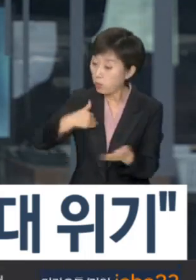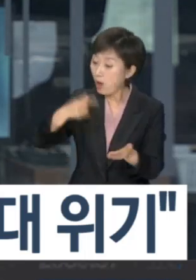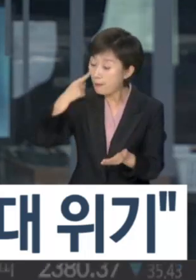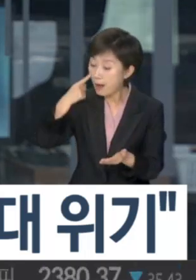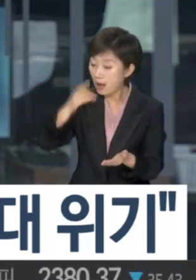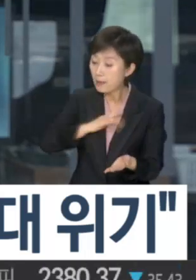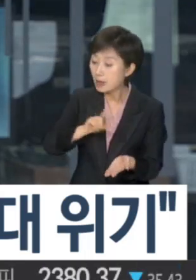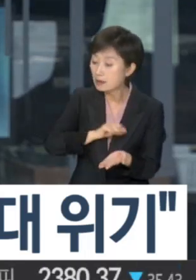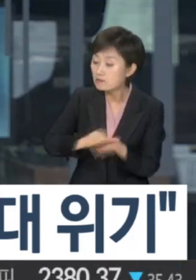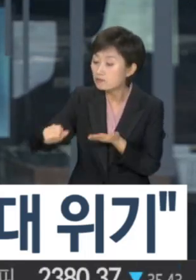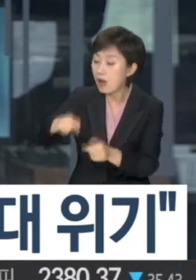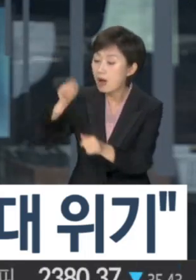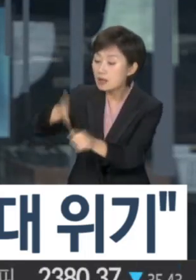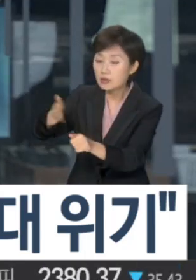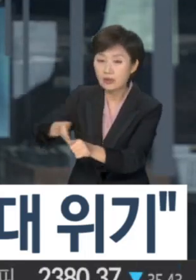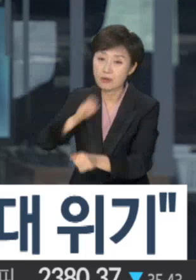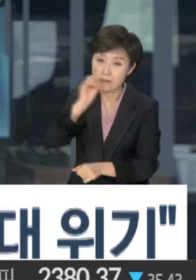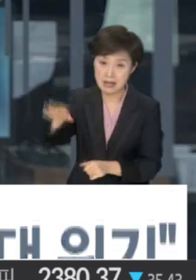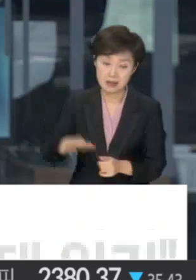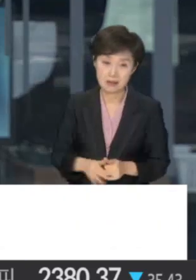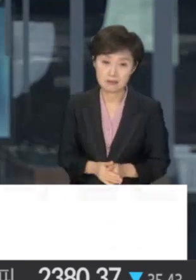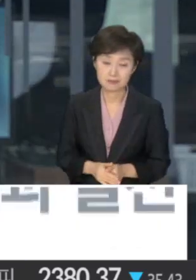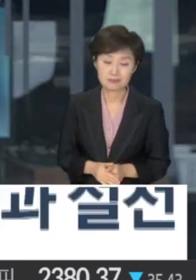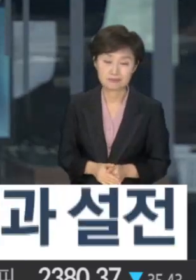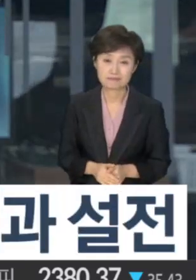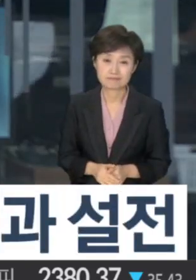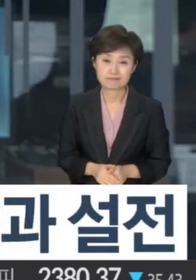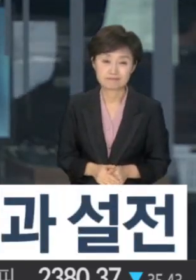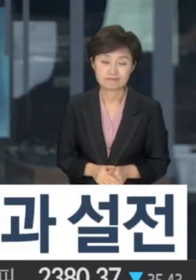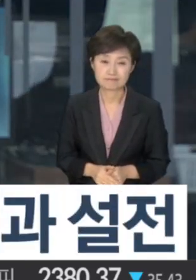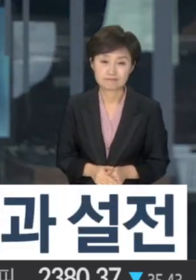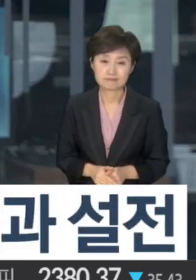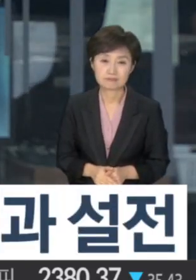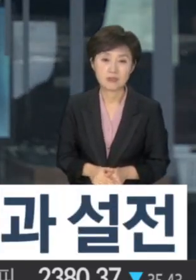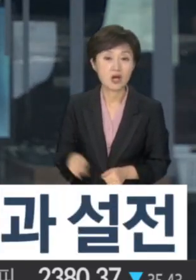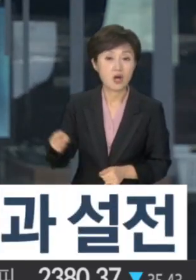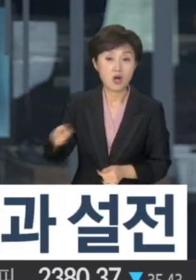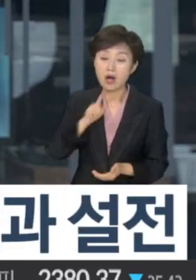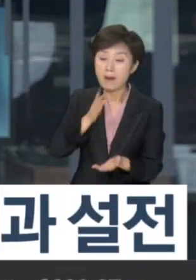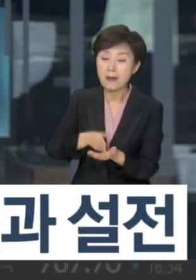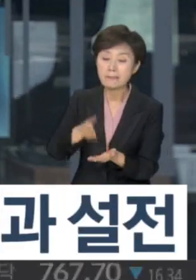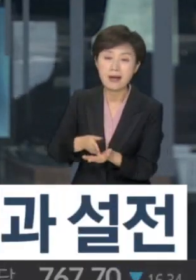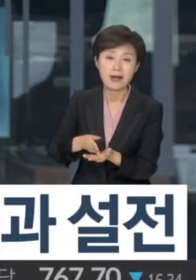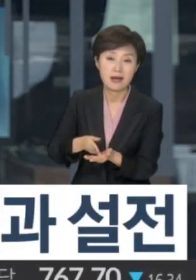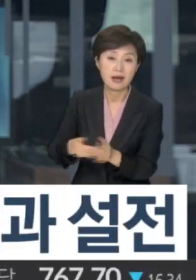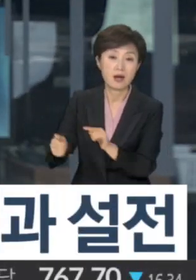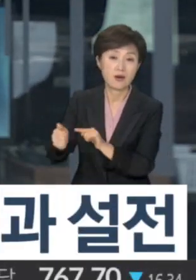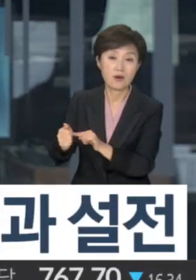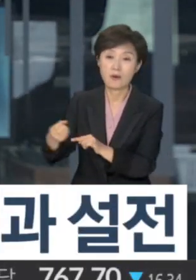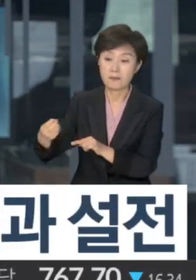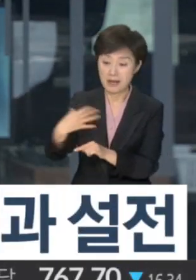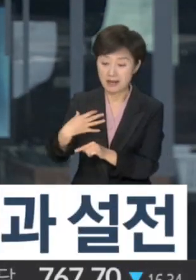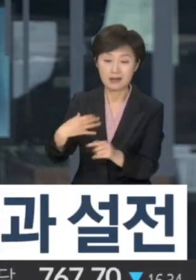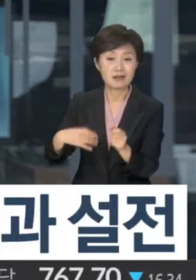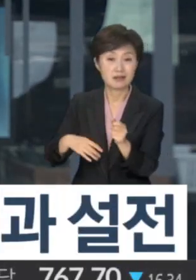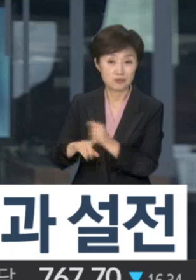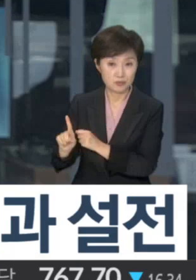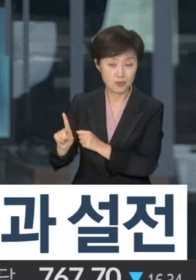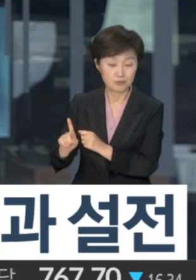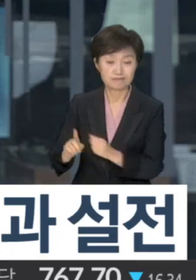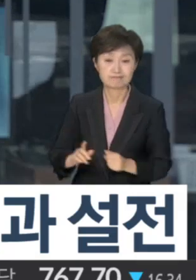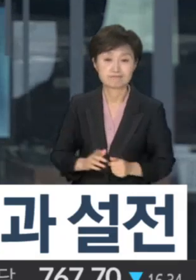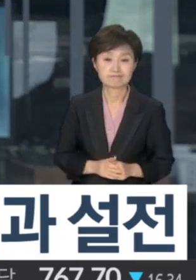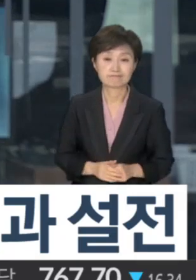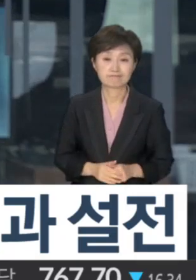이렇게 반박하기도 했어요. 일단 이 질문부터 한번 드려볼까요? 김민수 대변인의 의견은 국민의힘의 공식적인